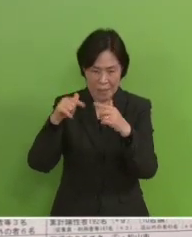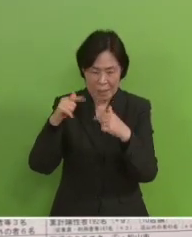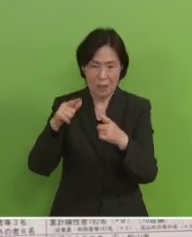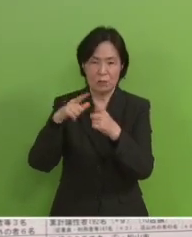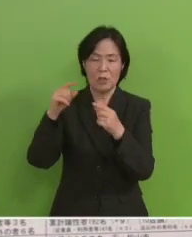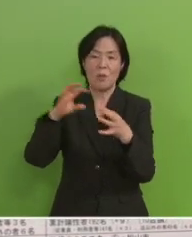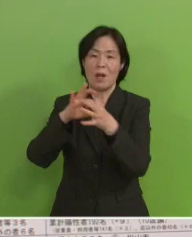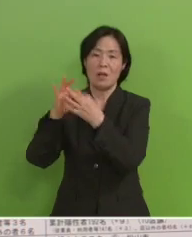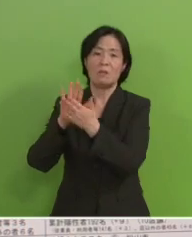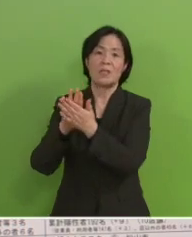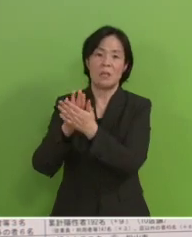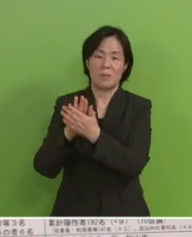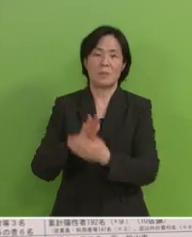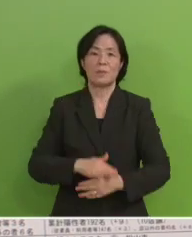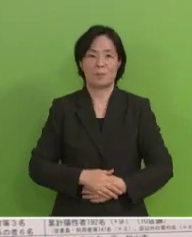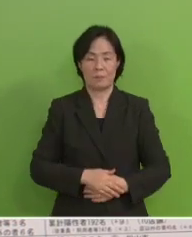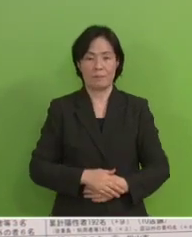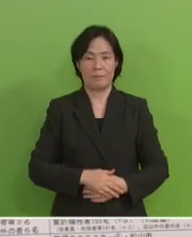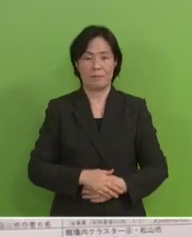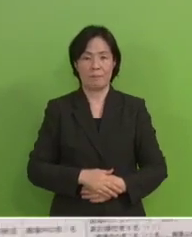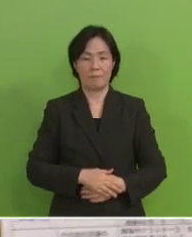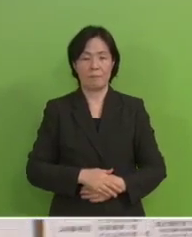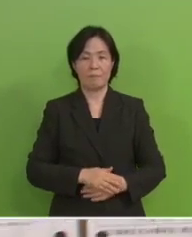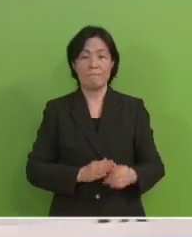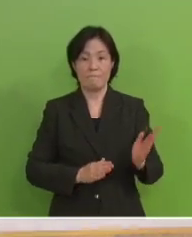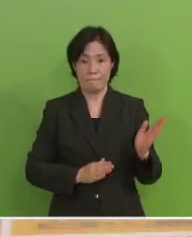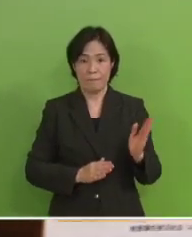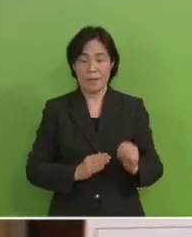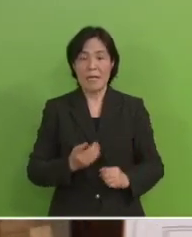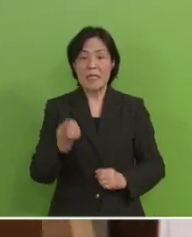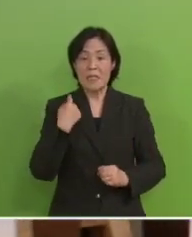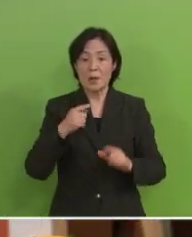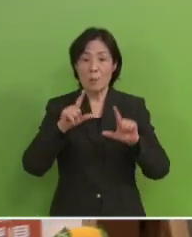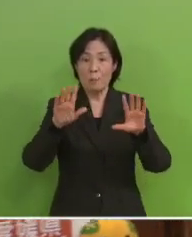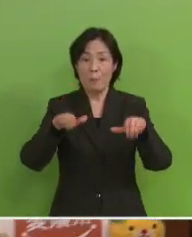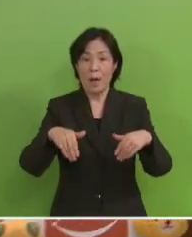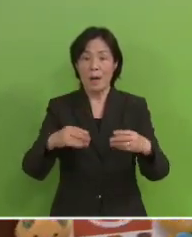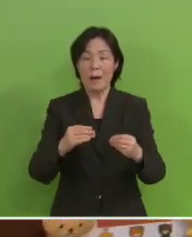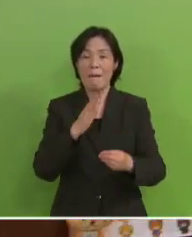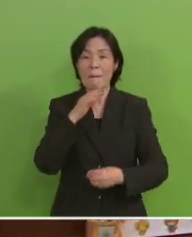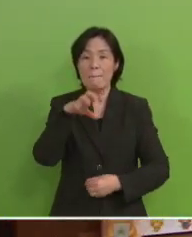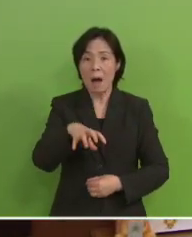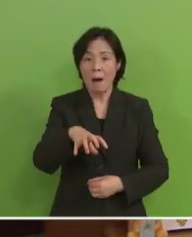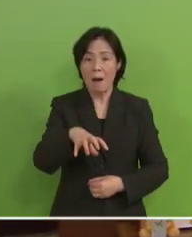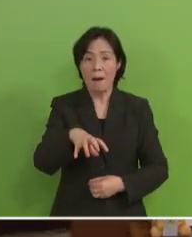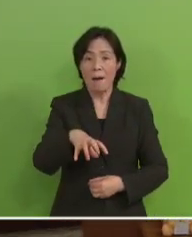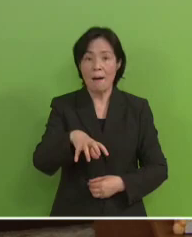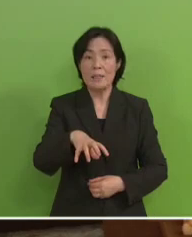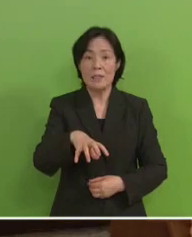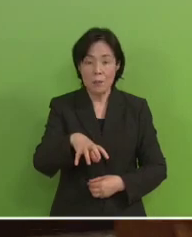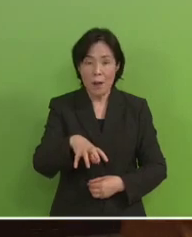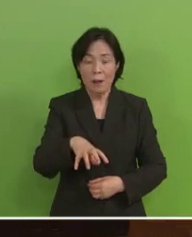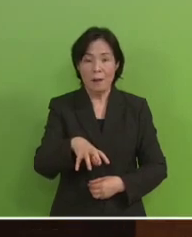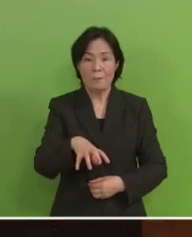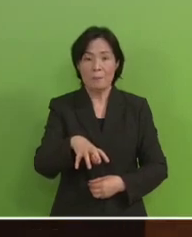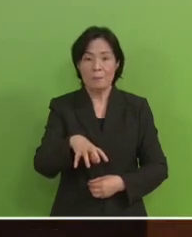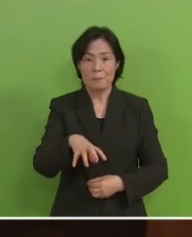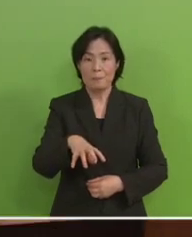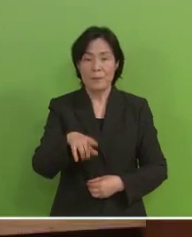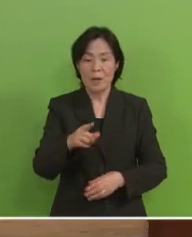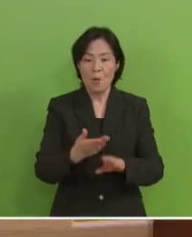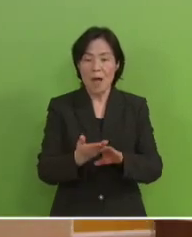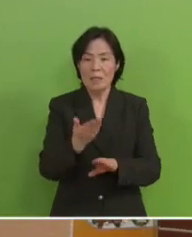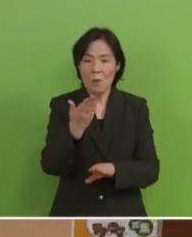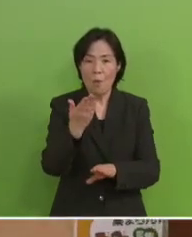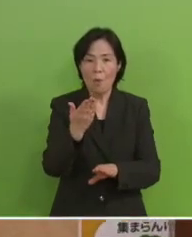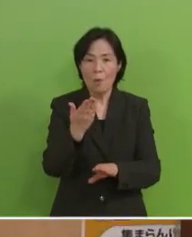しておりますあの昨日の会見でも申し上げました現場にはですねえこれこれ以上